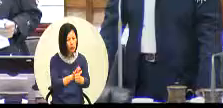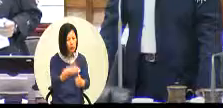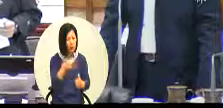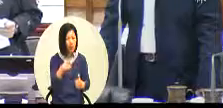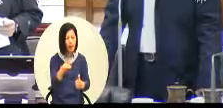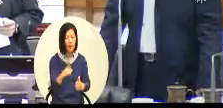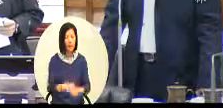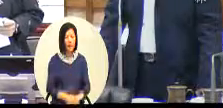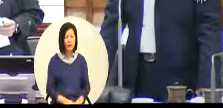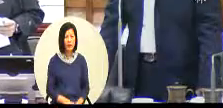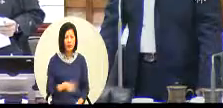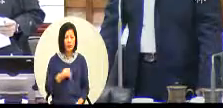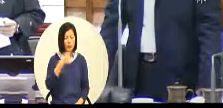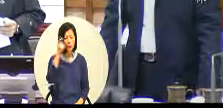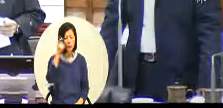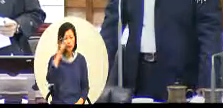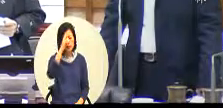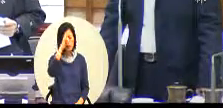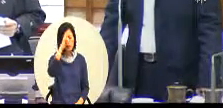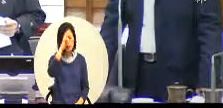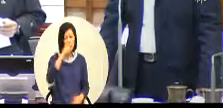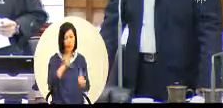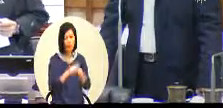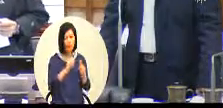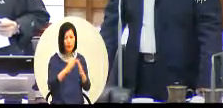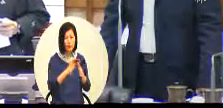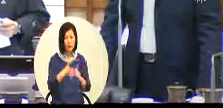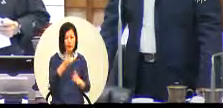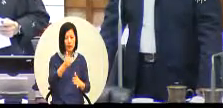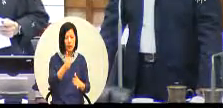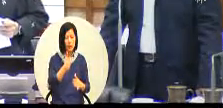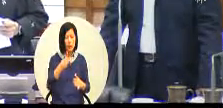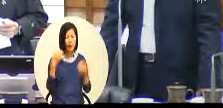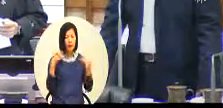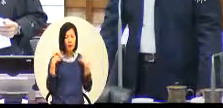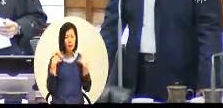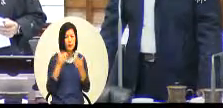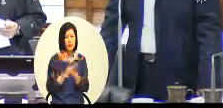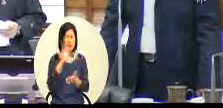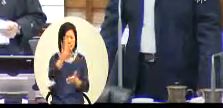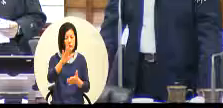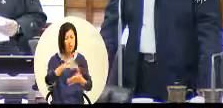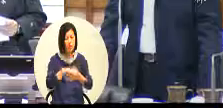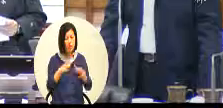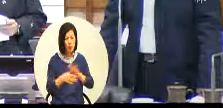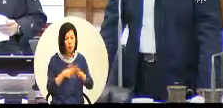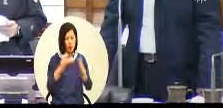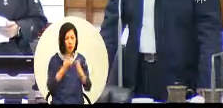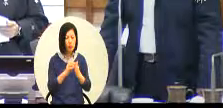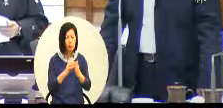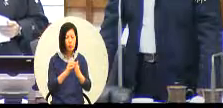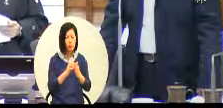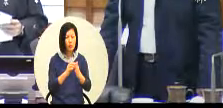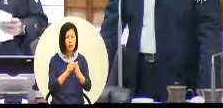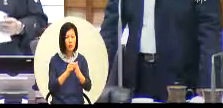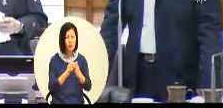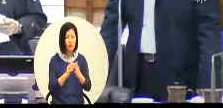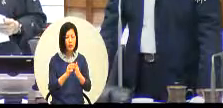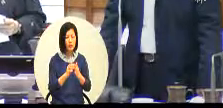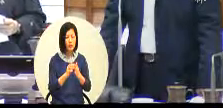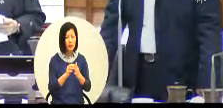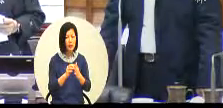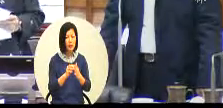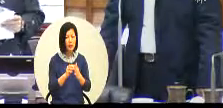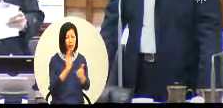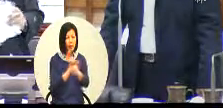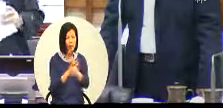去，我觉得我希望实则副市长负责，包括未来我们的文化局能不能让黄埔新